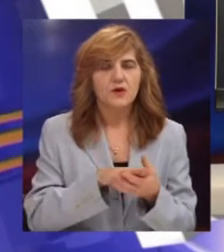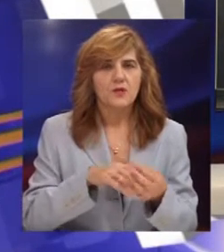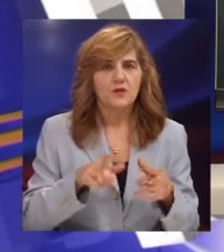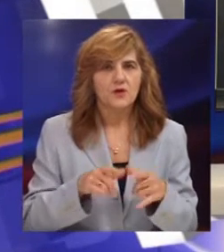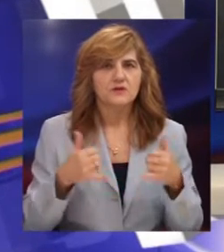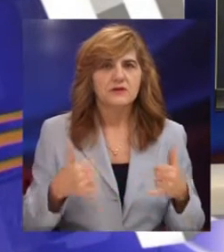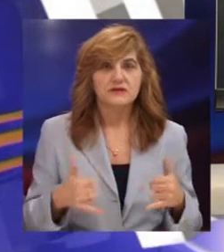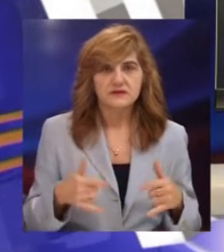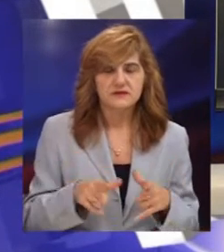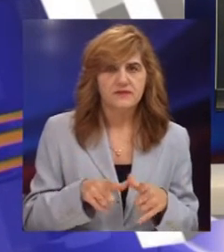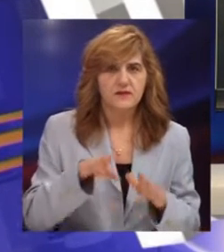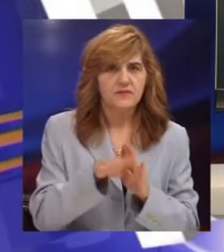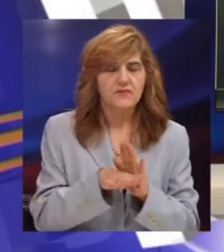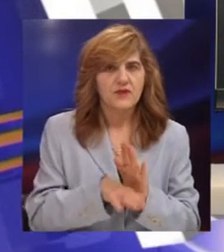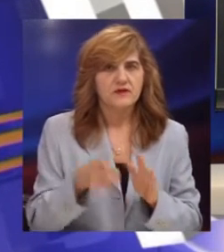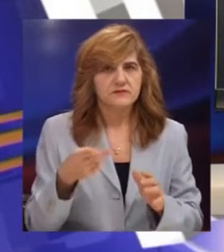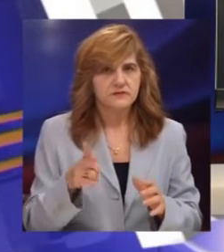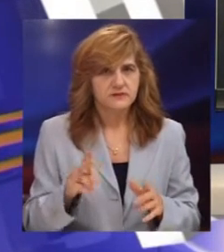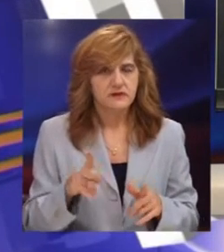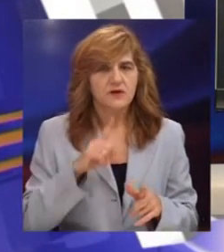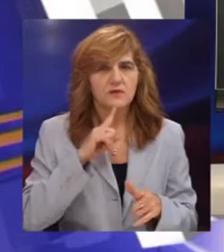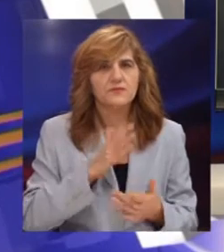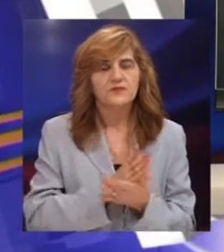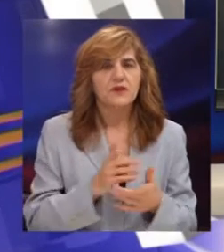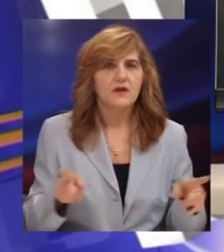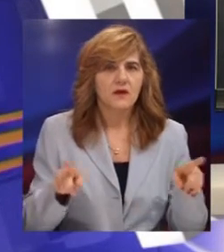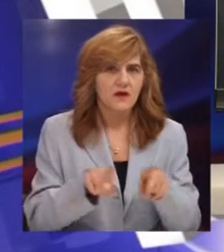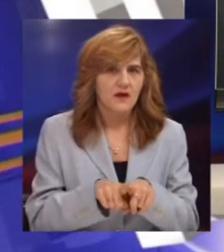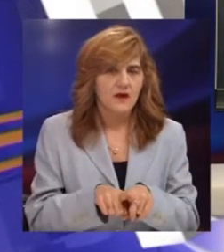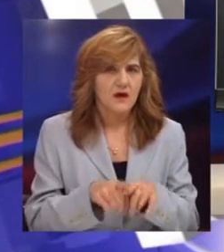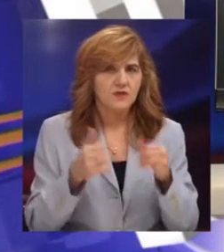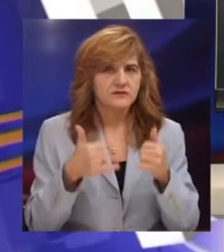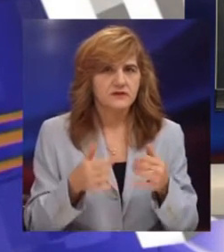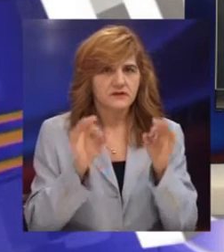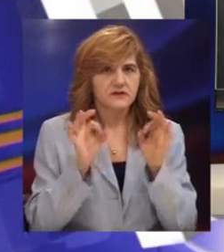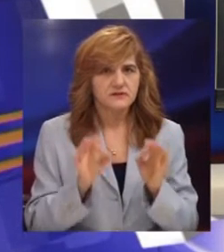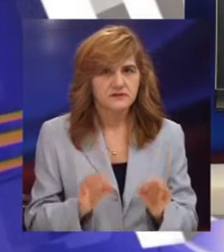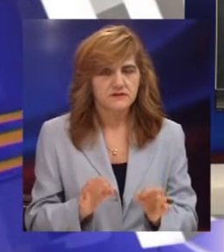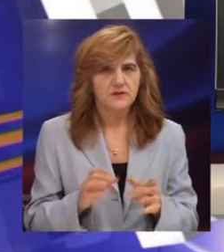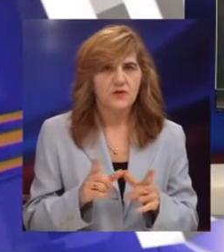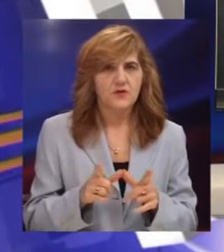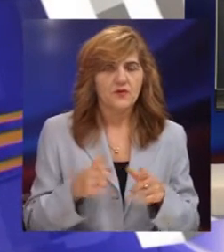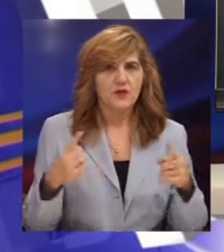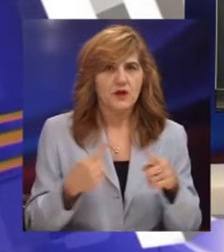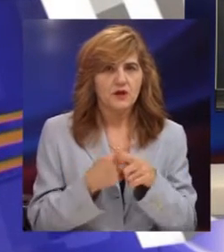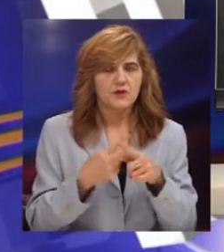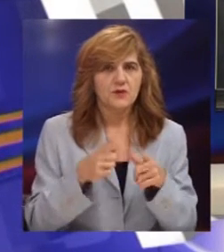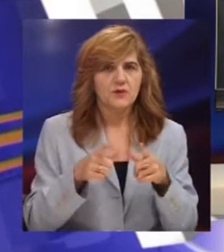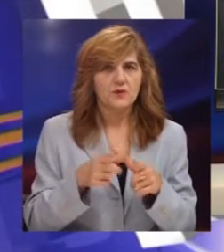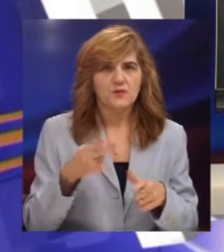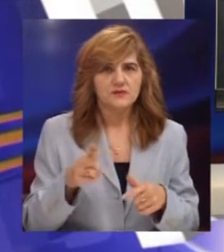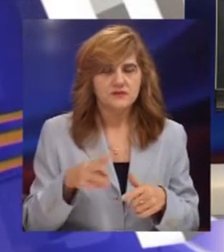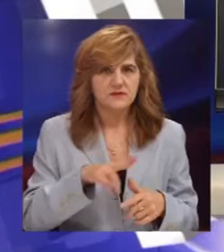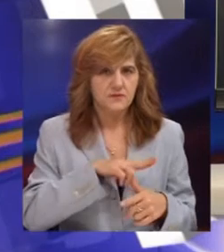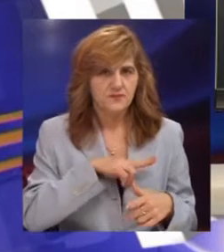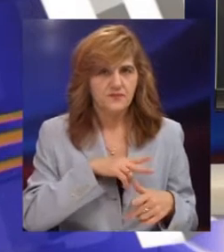mandata vladajuće, a sada opozicione Demokratske stranke, dok se kao najstabilnija sve do kraja mandata i sukoba u samoj